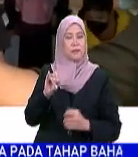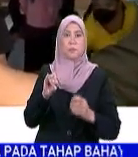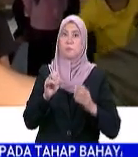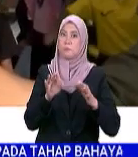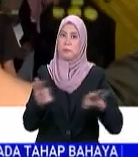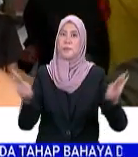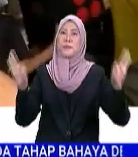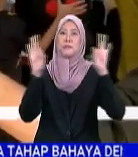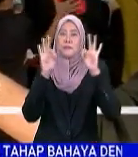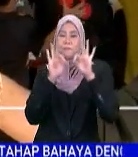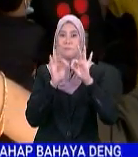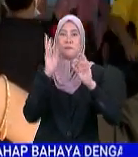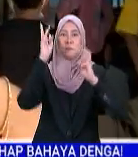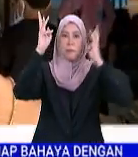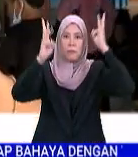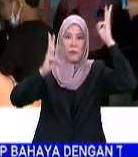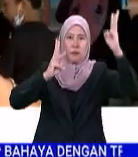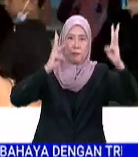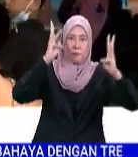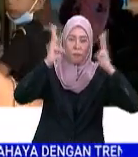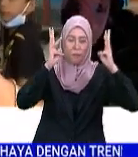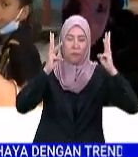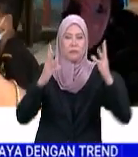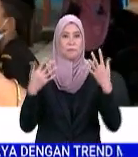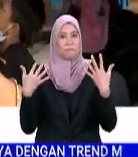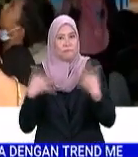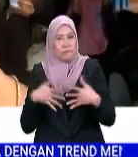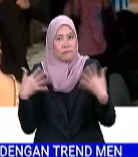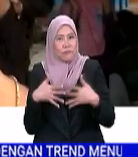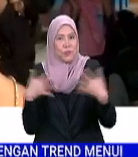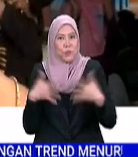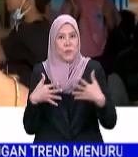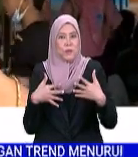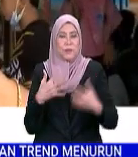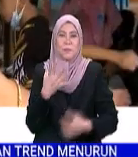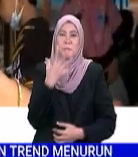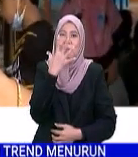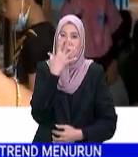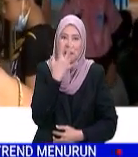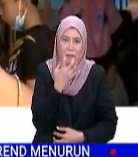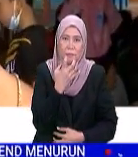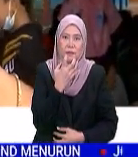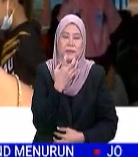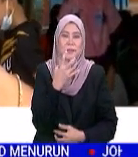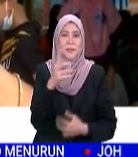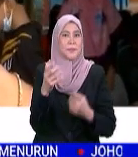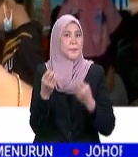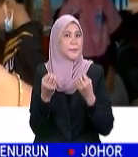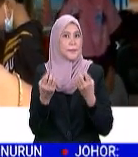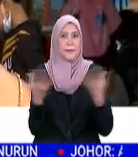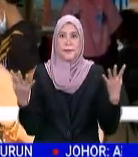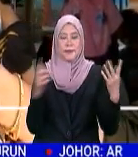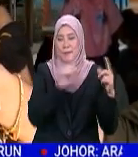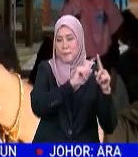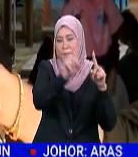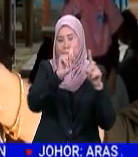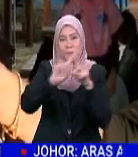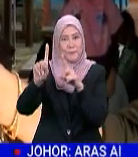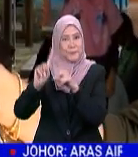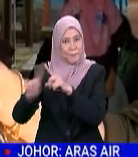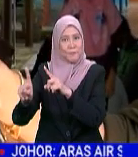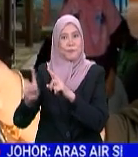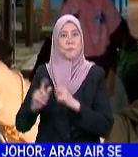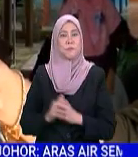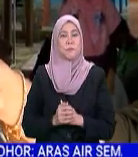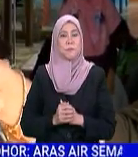akan melibatkan kebimbangan, ketakutan, kan, kemarahan dan berbagai-bagai lagi.